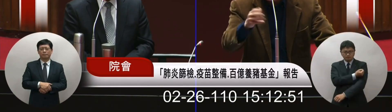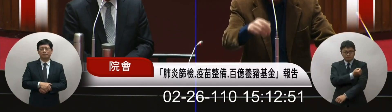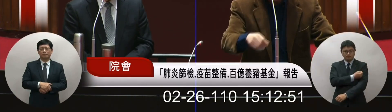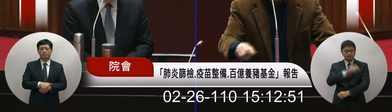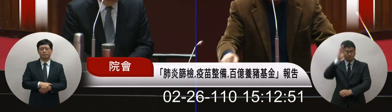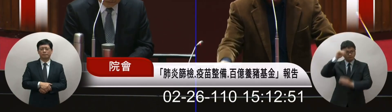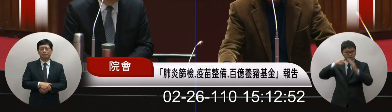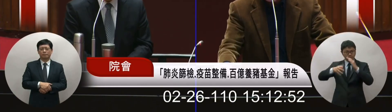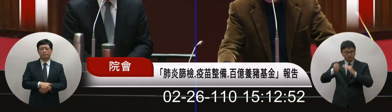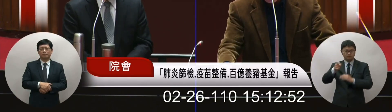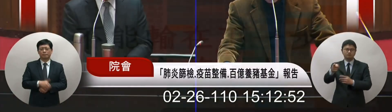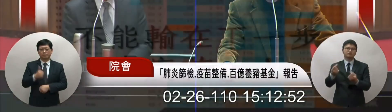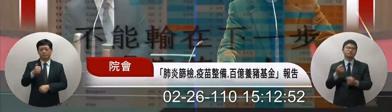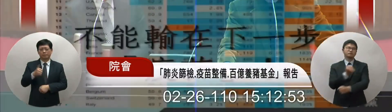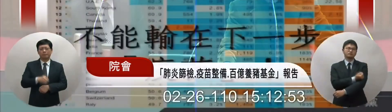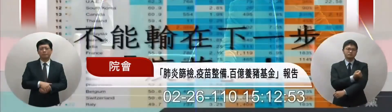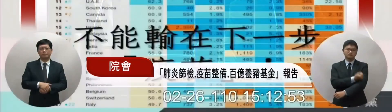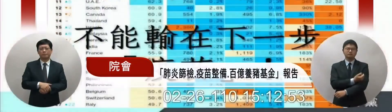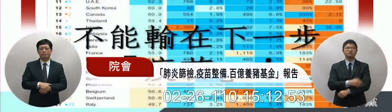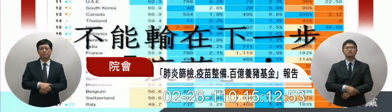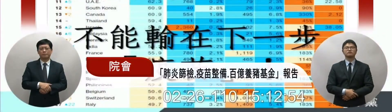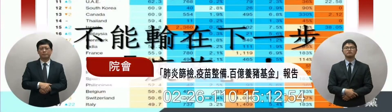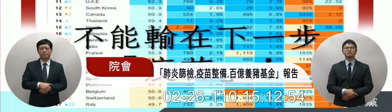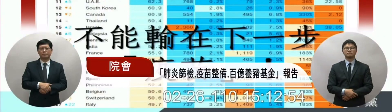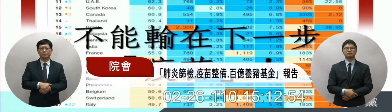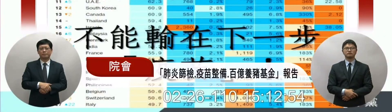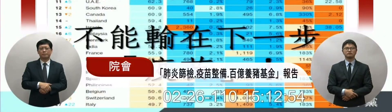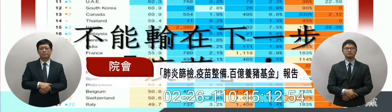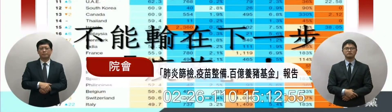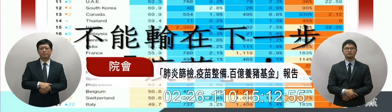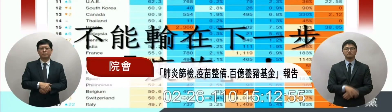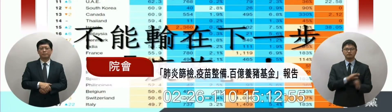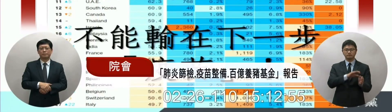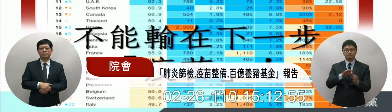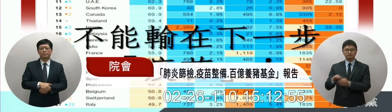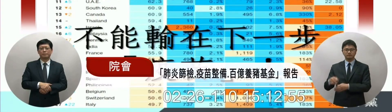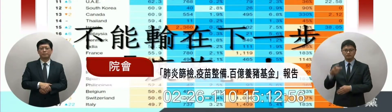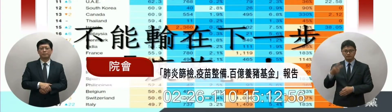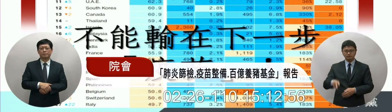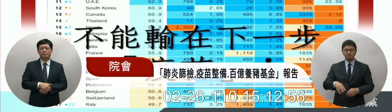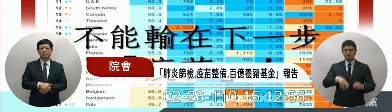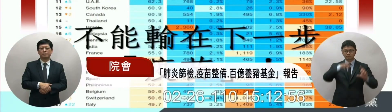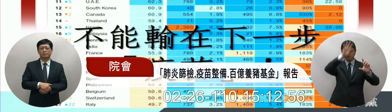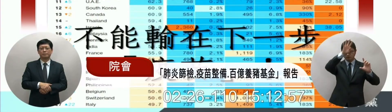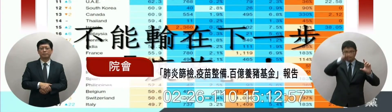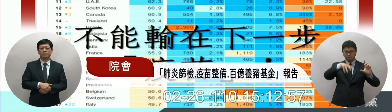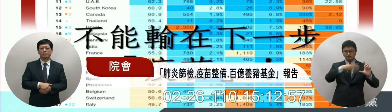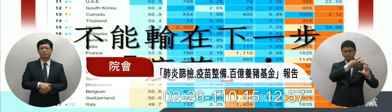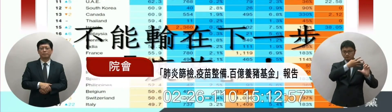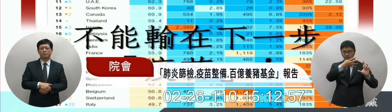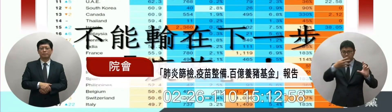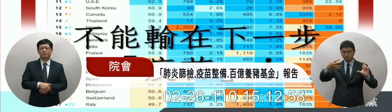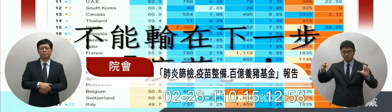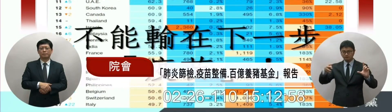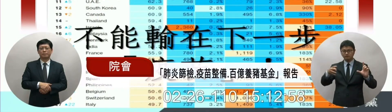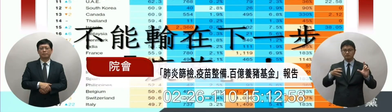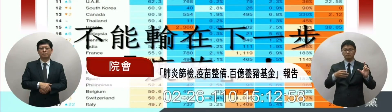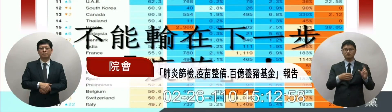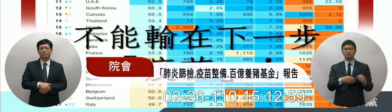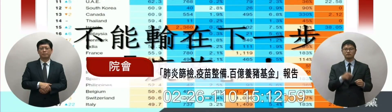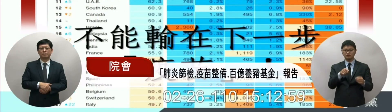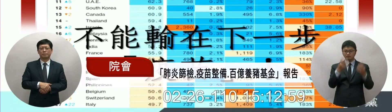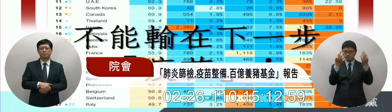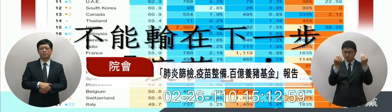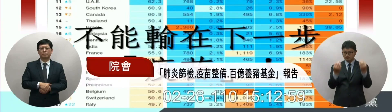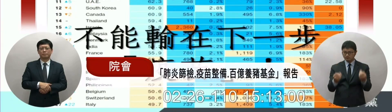长更辛苦 哈。谢谢。 金星控，不过所有的列表的哈，各个项目里面，我们现